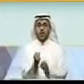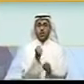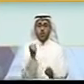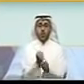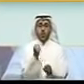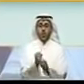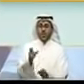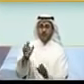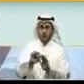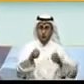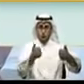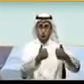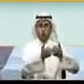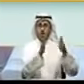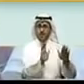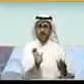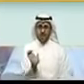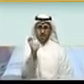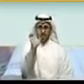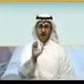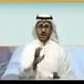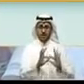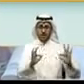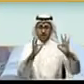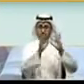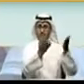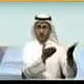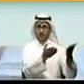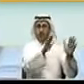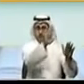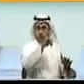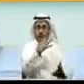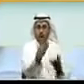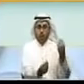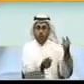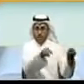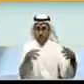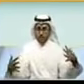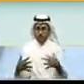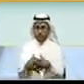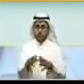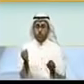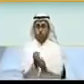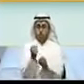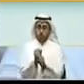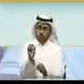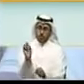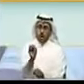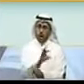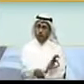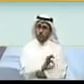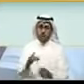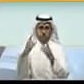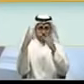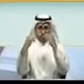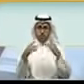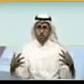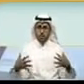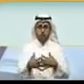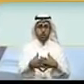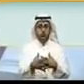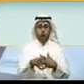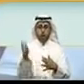الضمان الاجتماعي، الإقبال بصراحة كان إقبال جيد وممتاز، وجدنا تعاون من القطاع الخاص، ونتمنى إن شاء الله